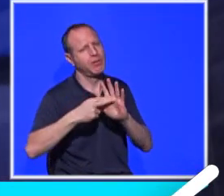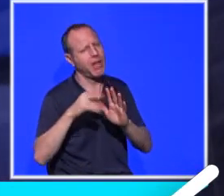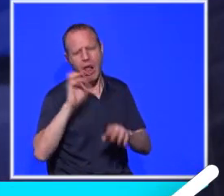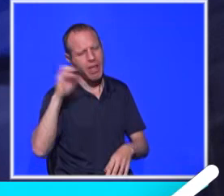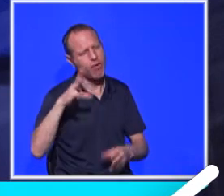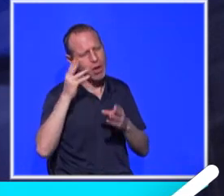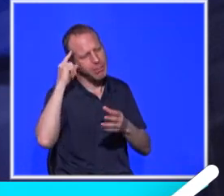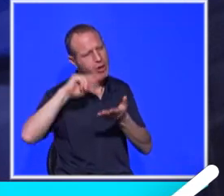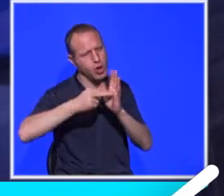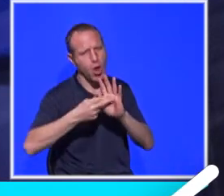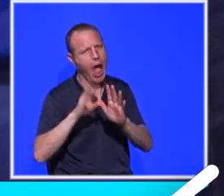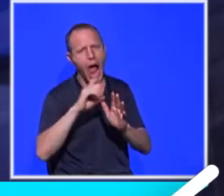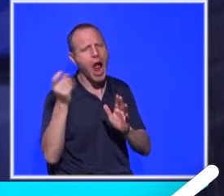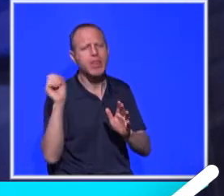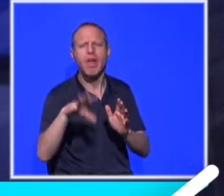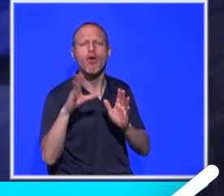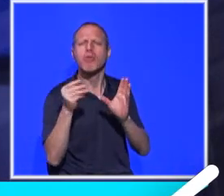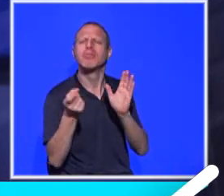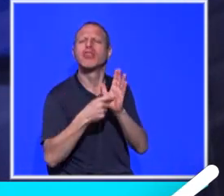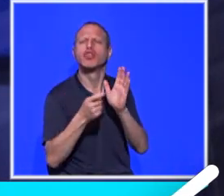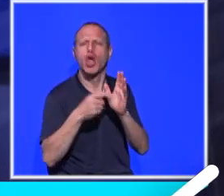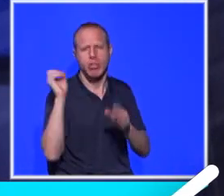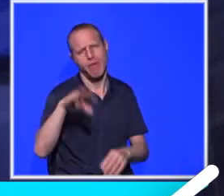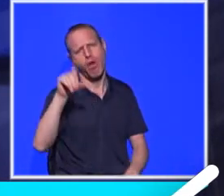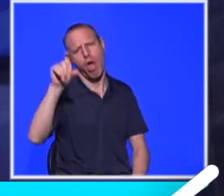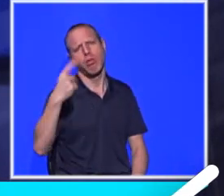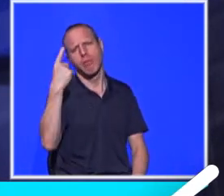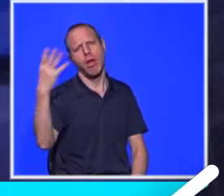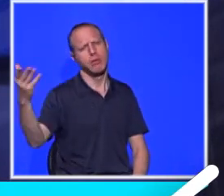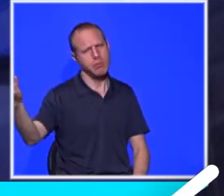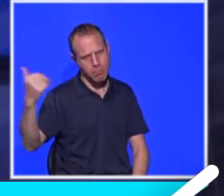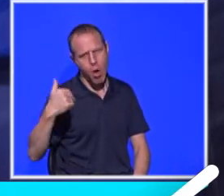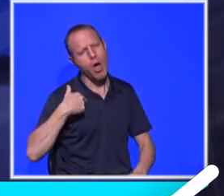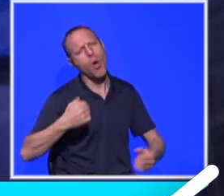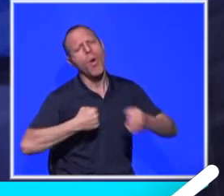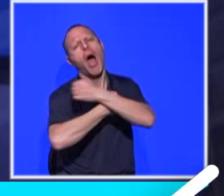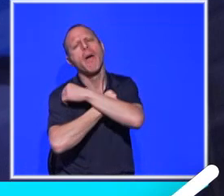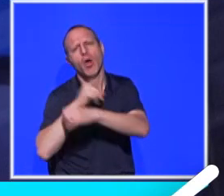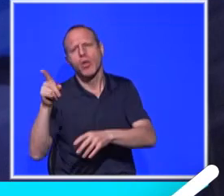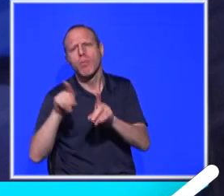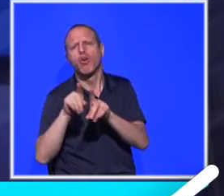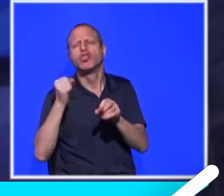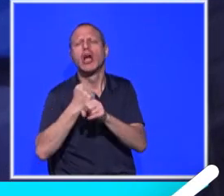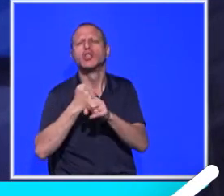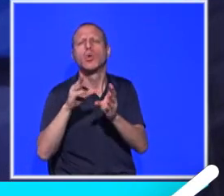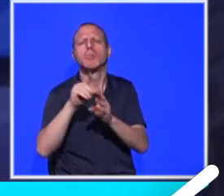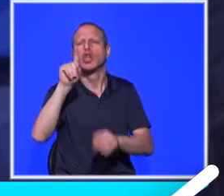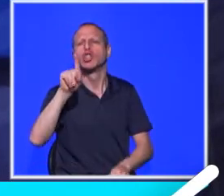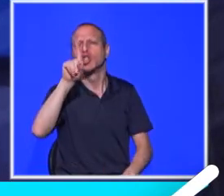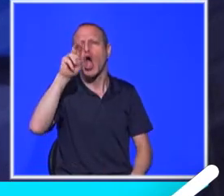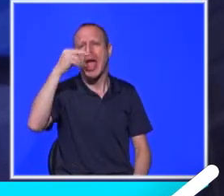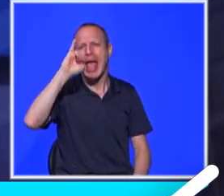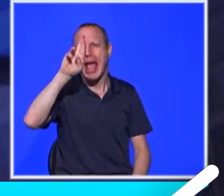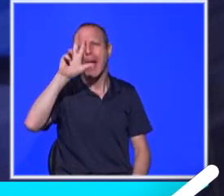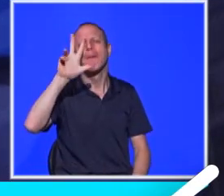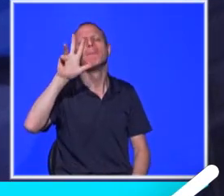אל תבוא עם רשימת דרישות. תבוא כאינדיבידואל, אנחנו נחבק אותך, ושוב, כמו שעשו עם זוהר בעלול, אנחנו נדע לנטרל